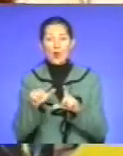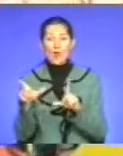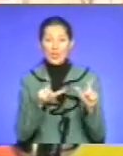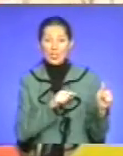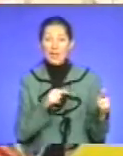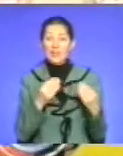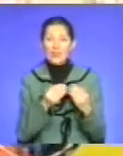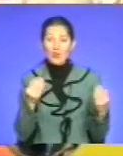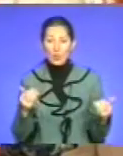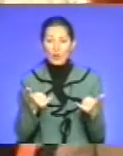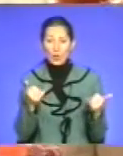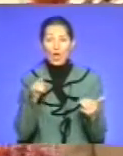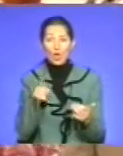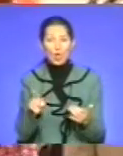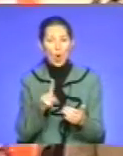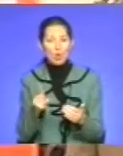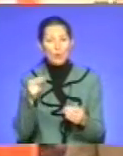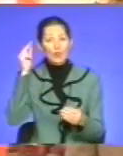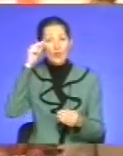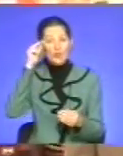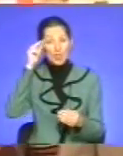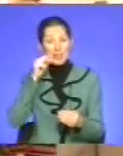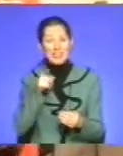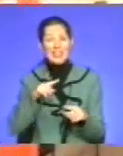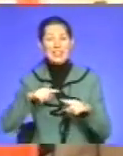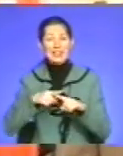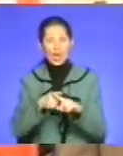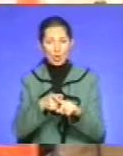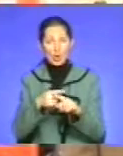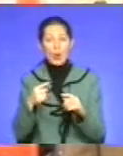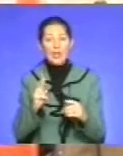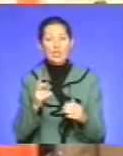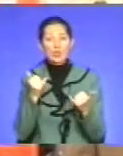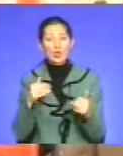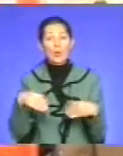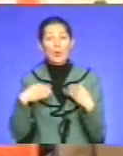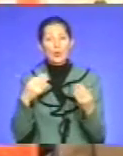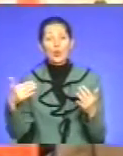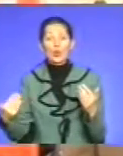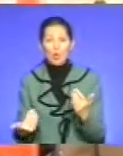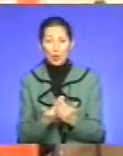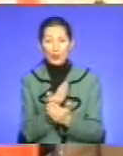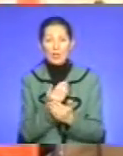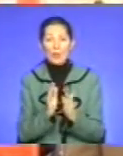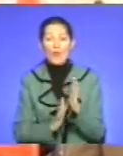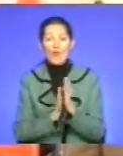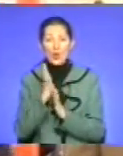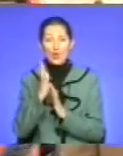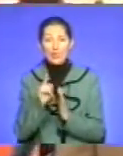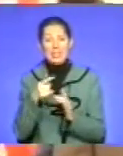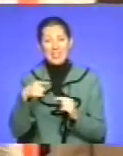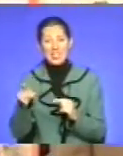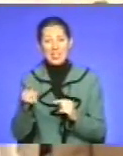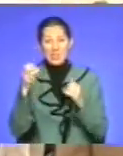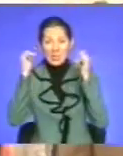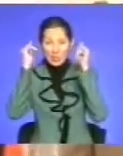виставку для того, щоб вивчати ті технології, які сьогодні пропонують новітні по вирощуванню тих чи інших